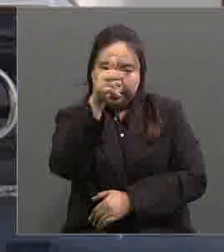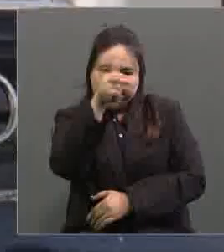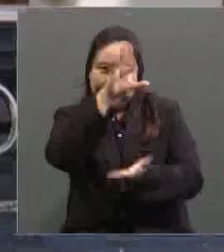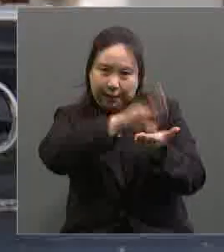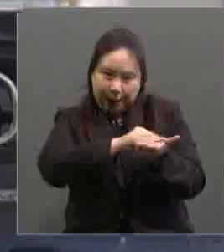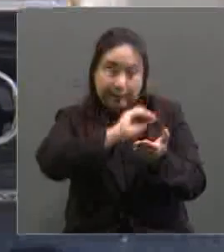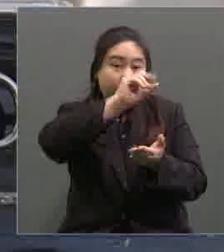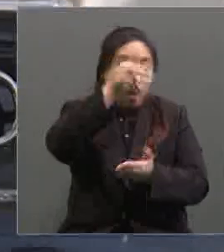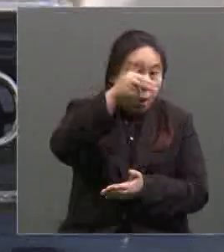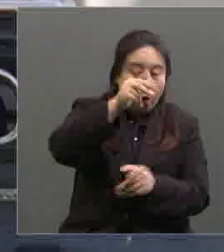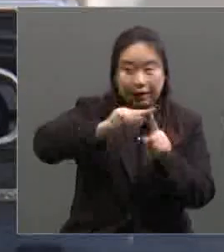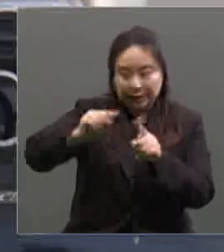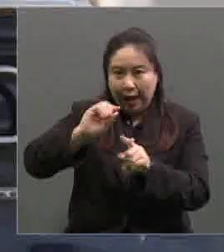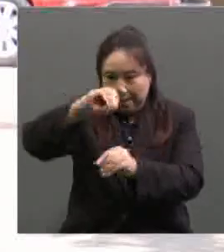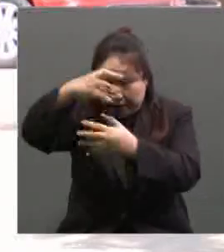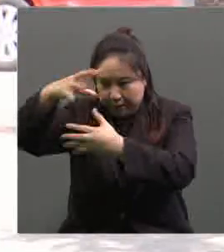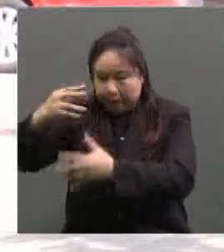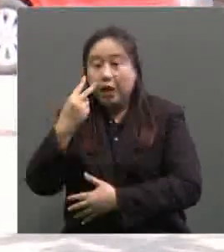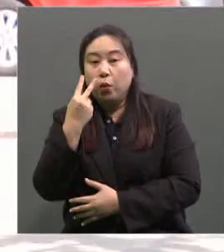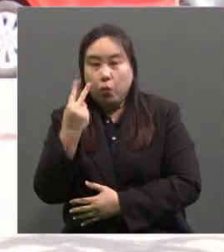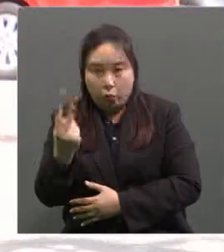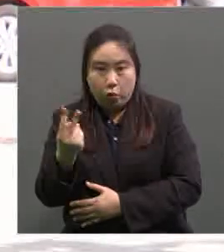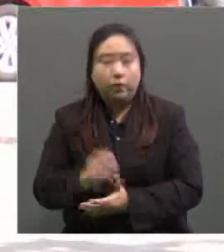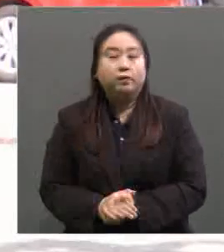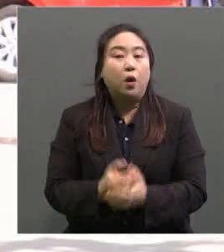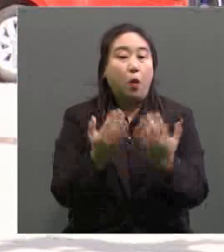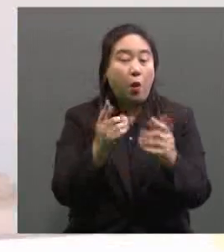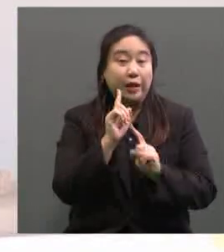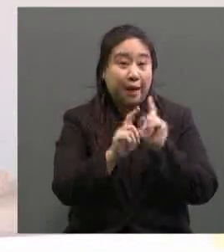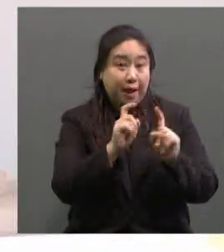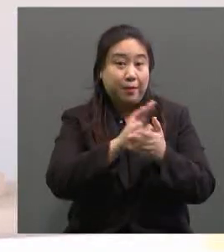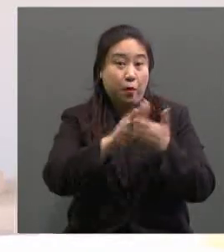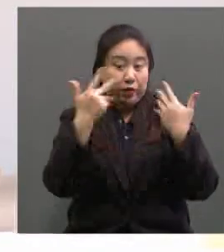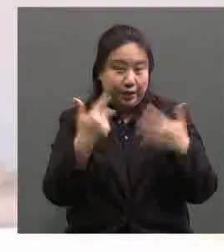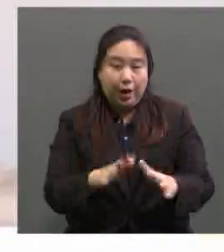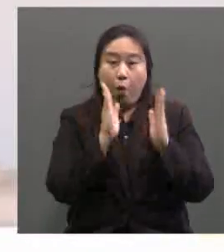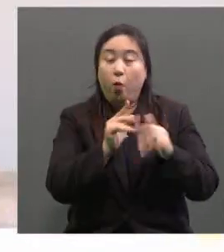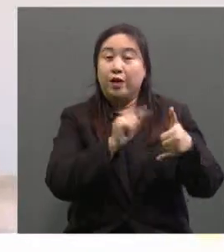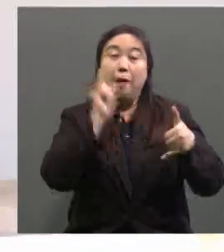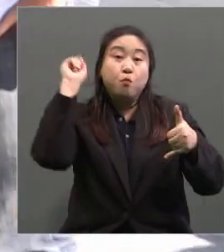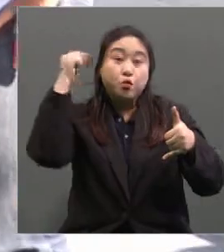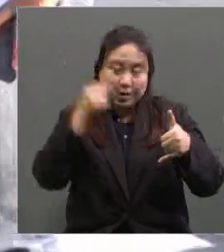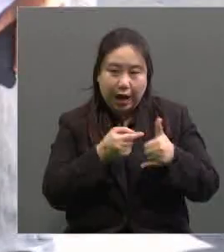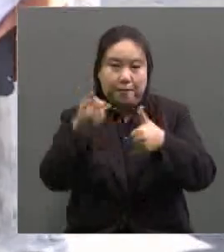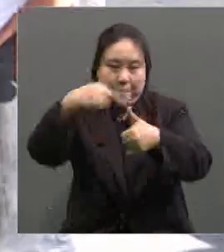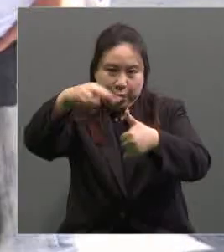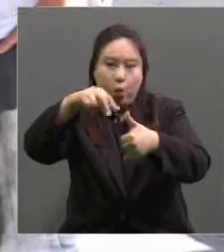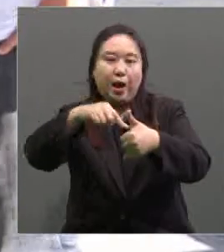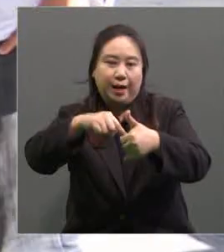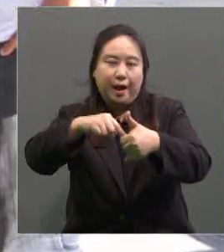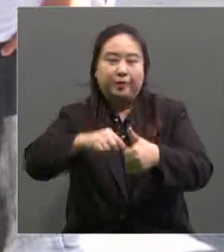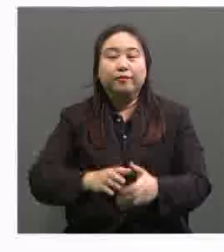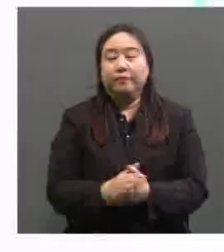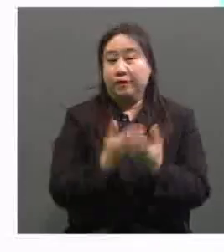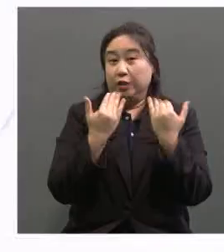กล้องวงจรปิดตามจุดต่างๆแล้วพอสอบปักคำเสร็จก็จะส่งตัวผู้เสียหายไปตรวจร่างกายเพราะฉะนั้นคดีนี้